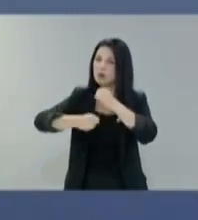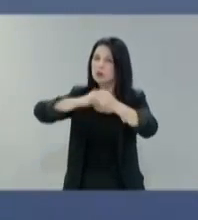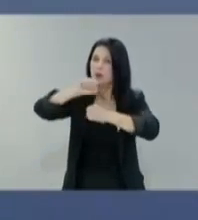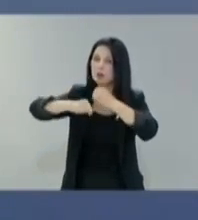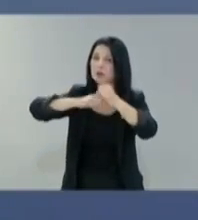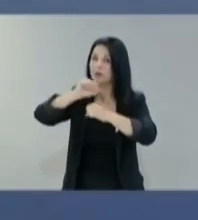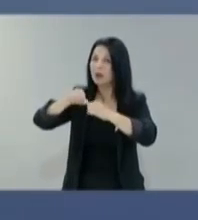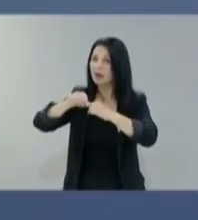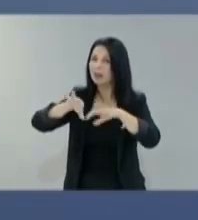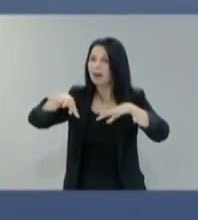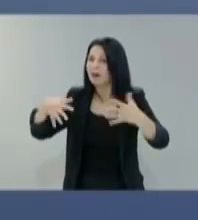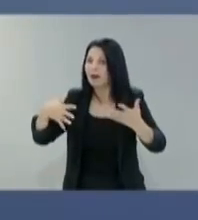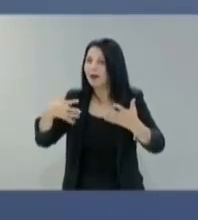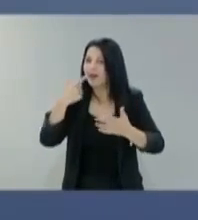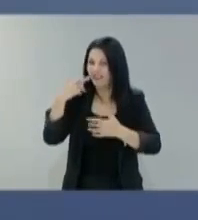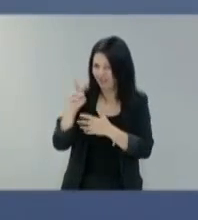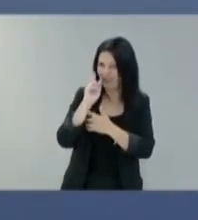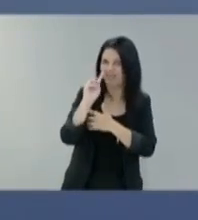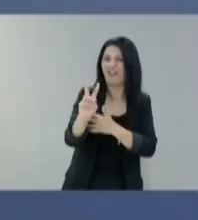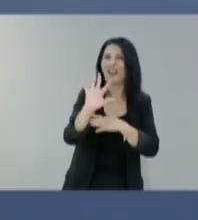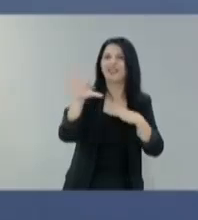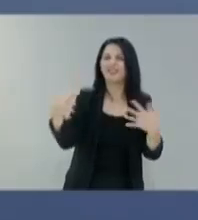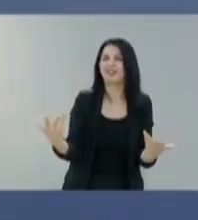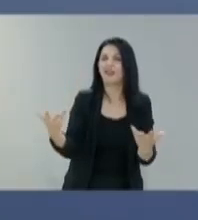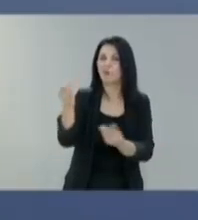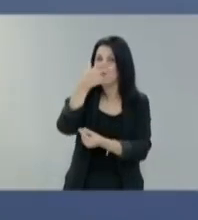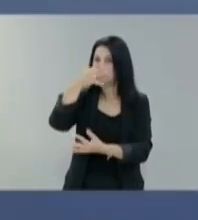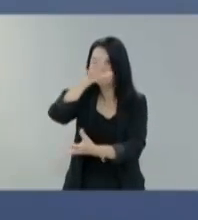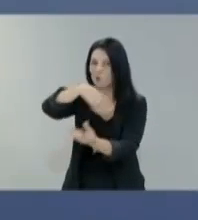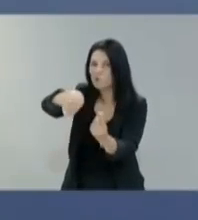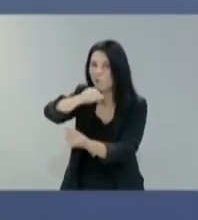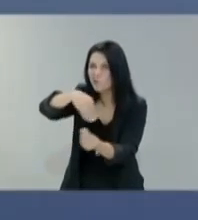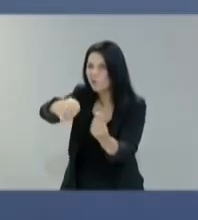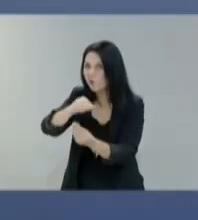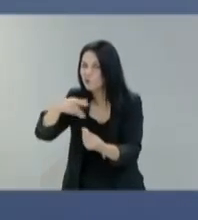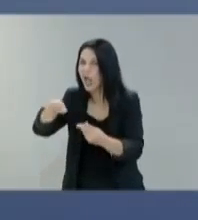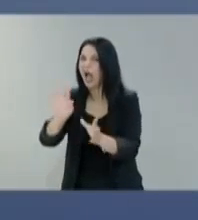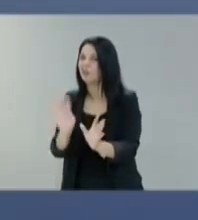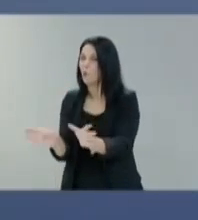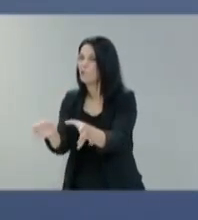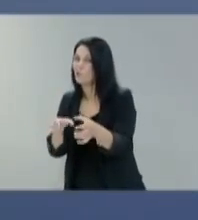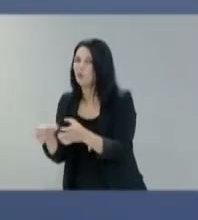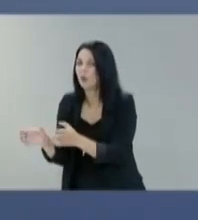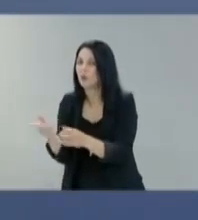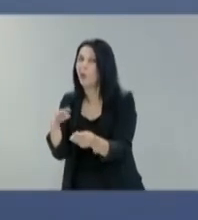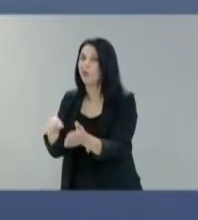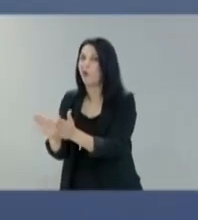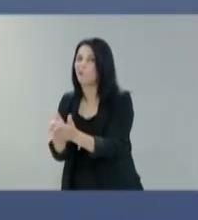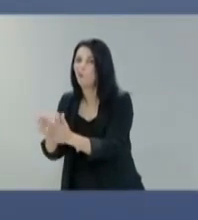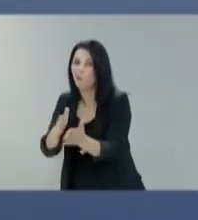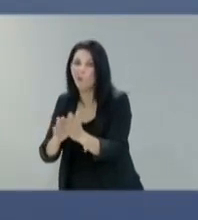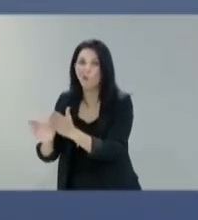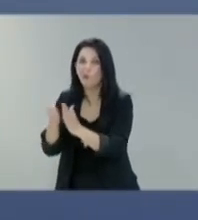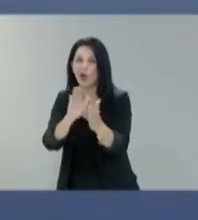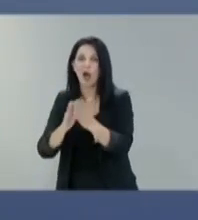Δεν ξέρω αν μας ακούτε, κύριε Σεφερτζή. Σας ακούω, απλώς προσπαθώ να διορθώσω την κάμερα γιατί νομίζω ότι δεν είχαμε